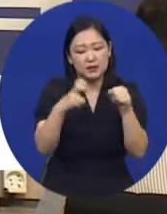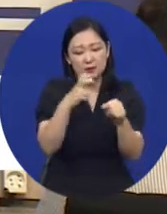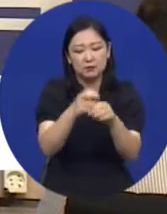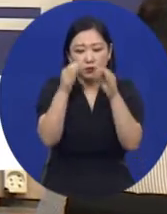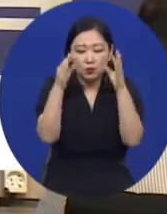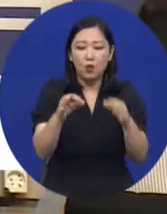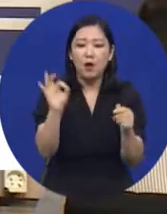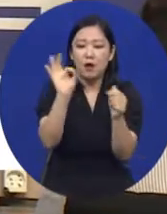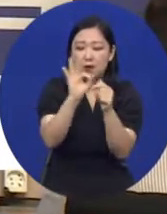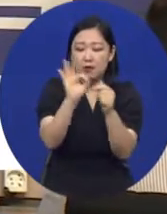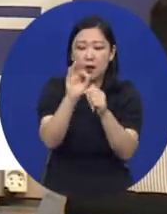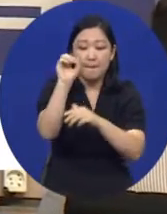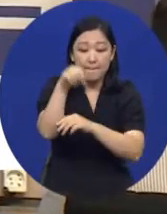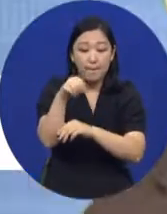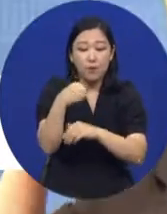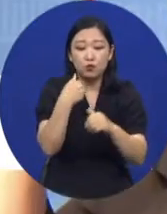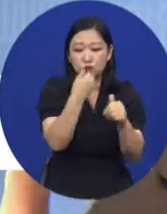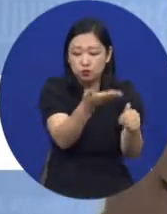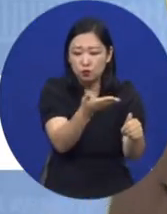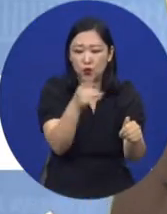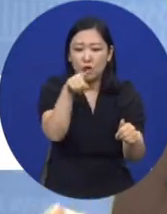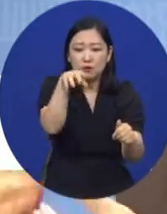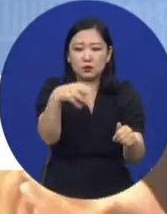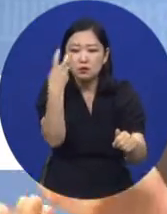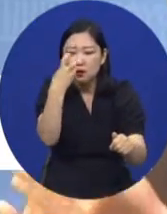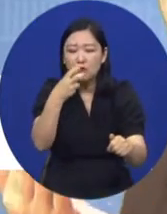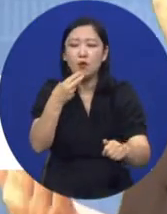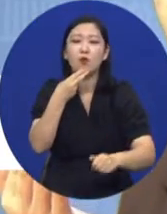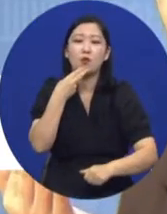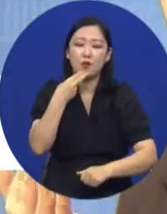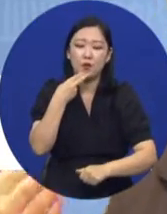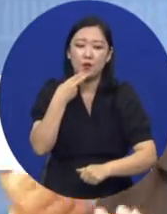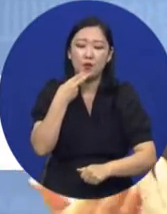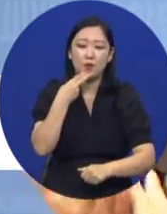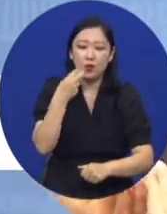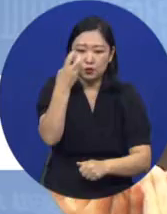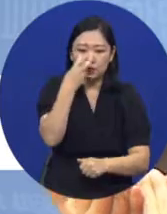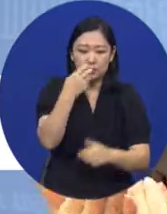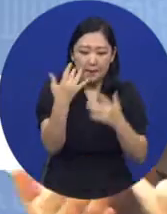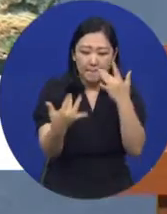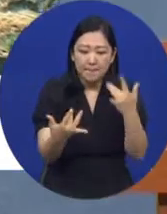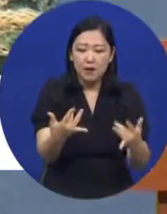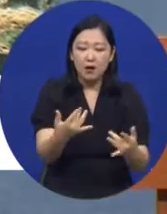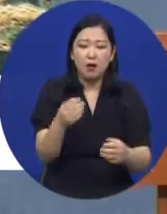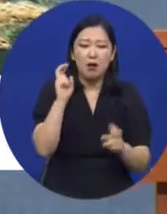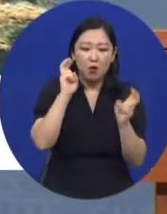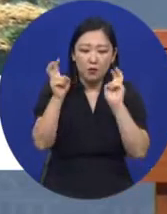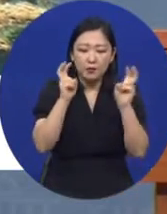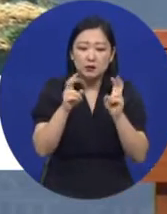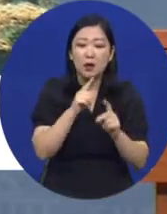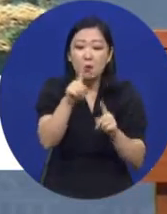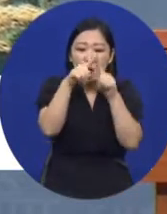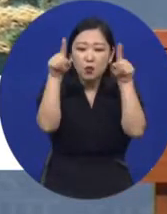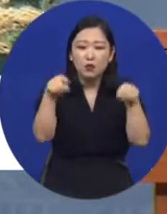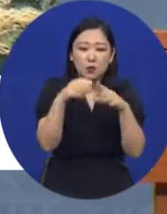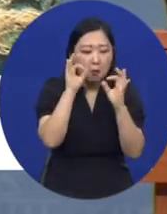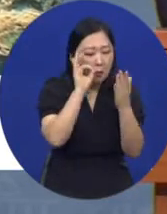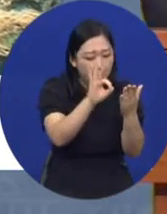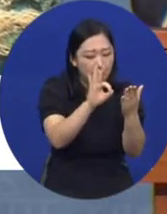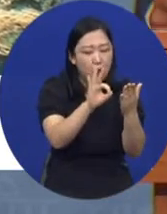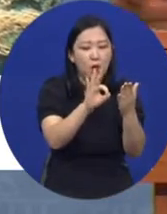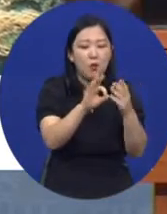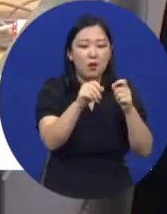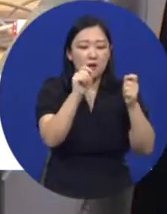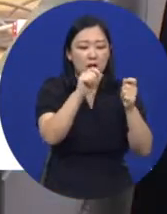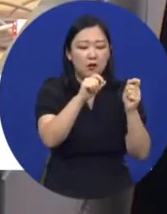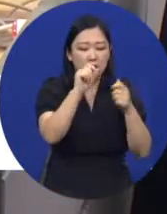10차례 허가를 내면서 현장 점검을 하지 않고 산호훼손 조사 등이 빠진 업체의 모니터링 보고서만 보고 허가 기간을